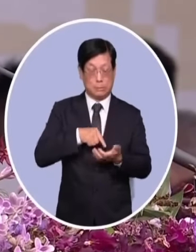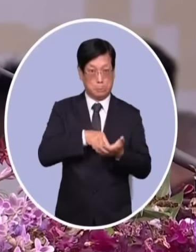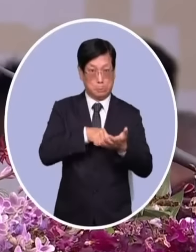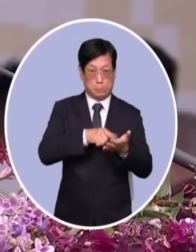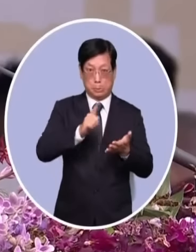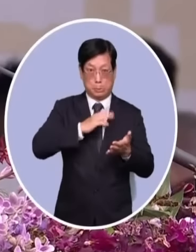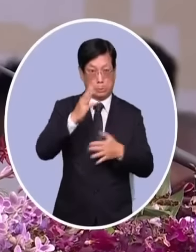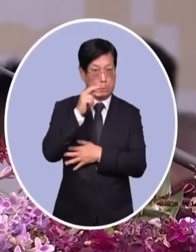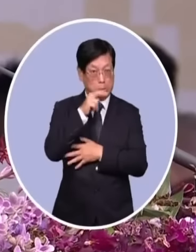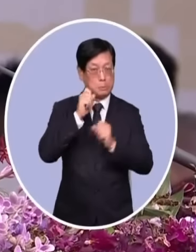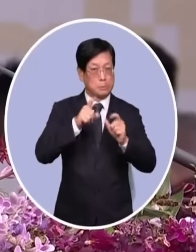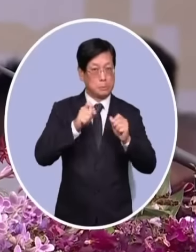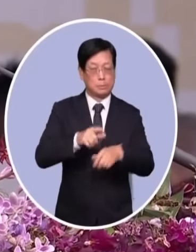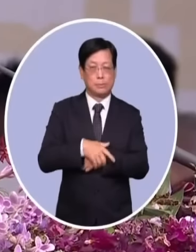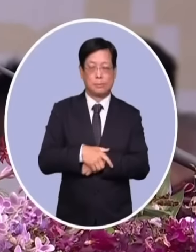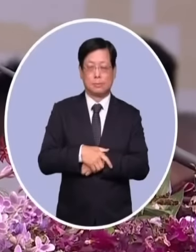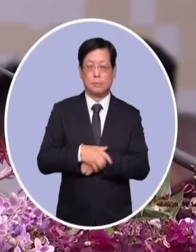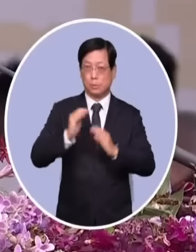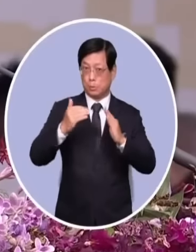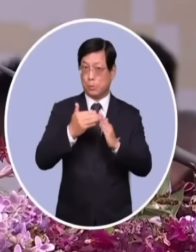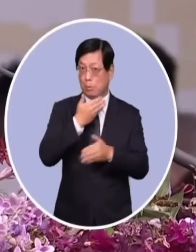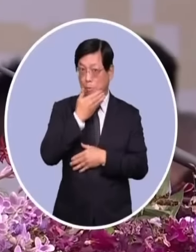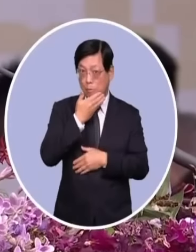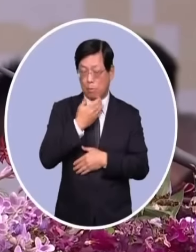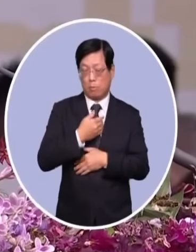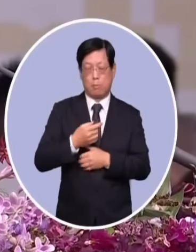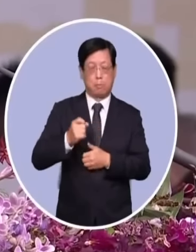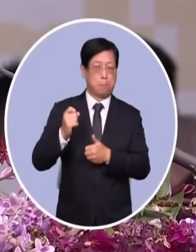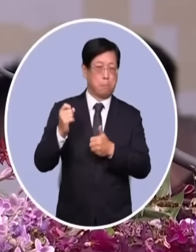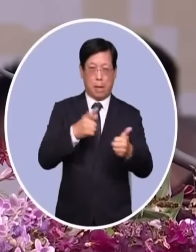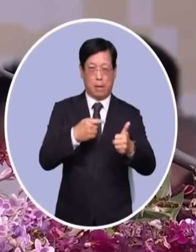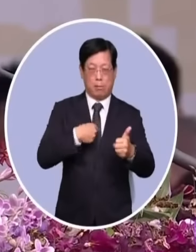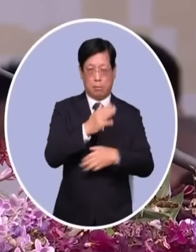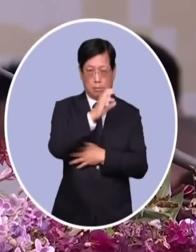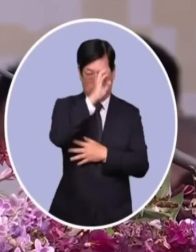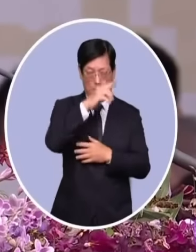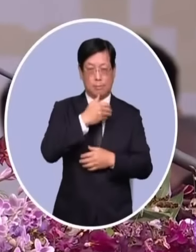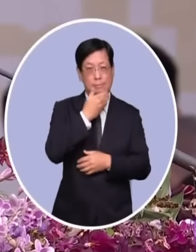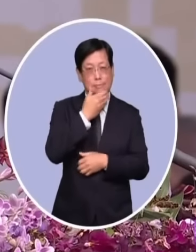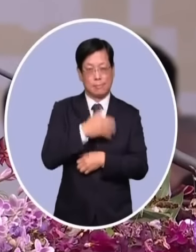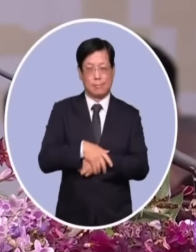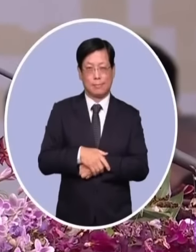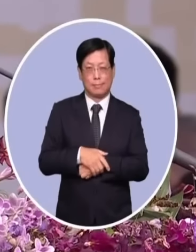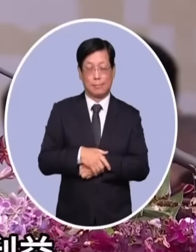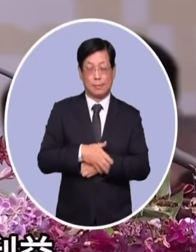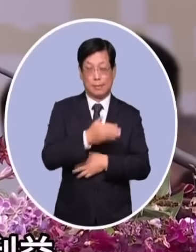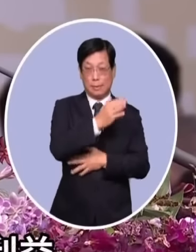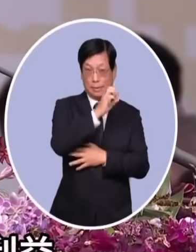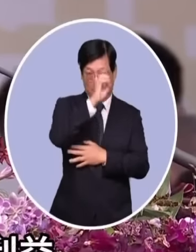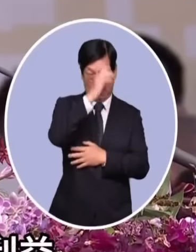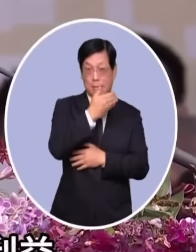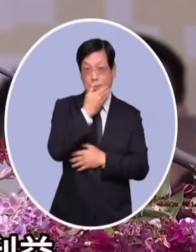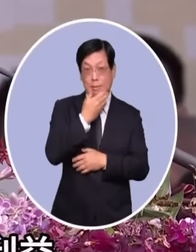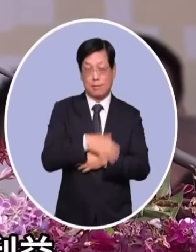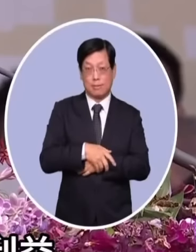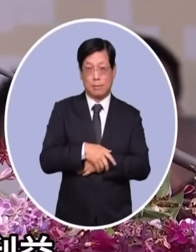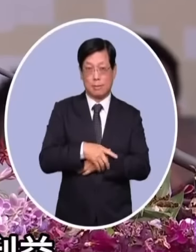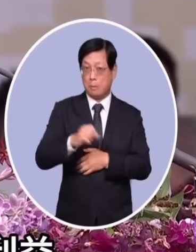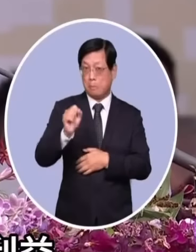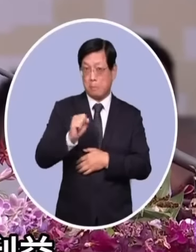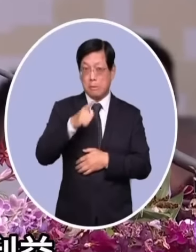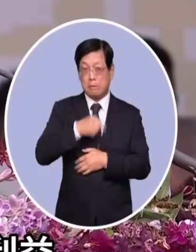么政治立场，国家利益永远高于政党利益，政党利益永远